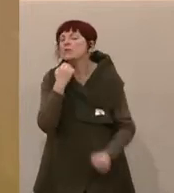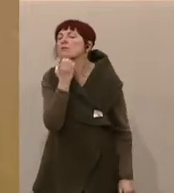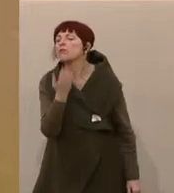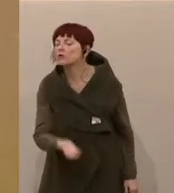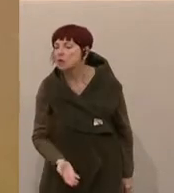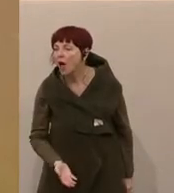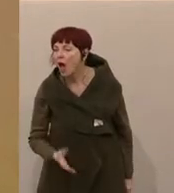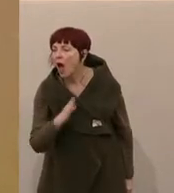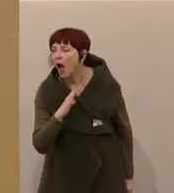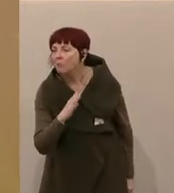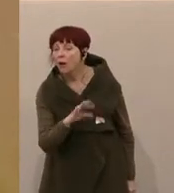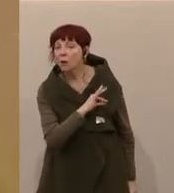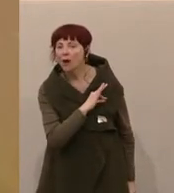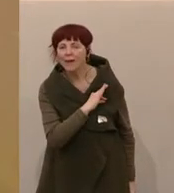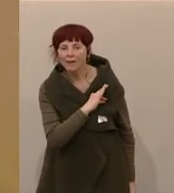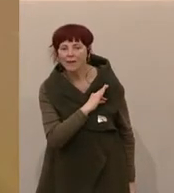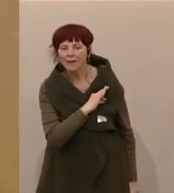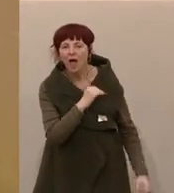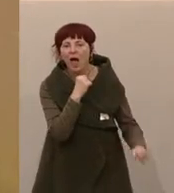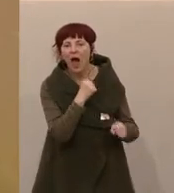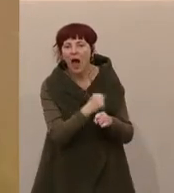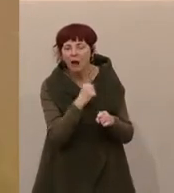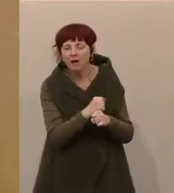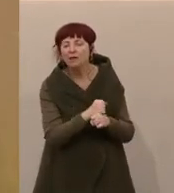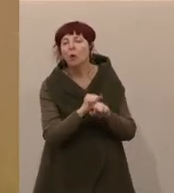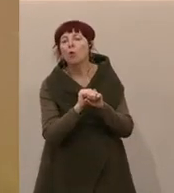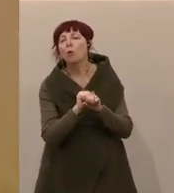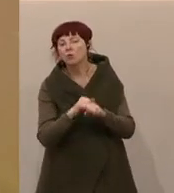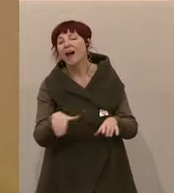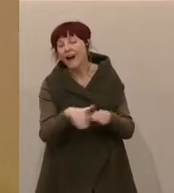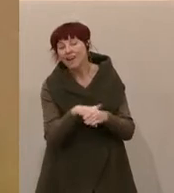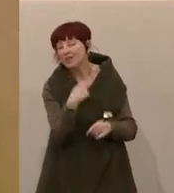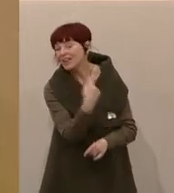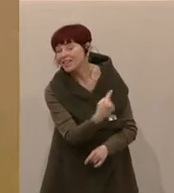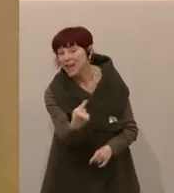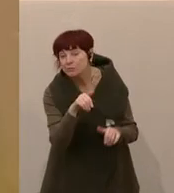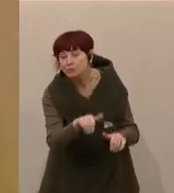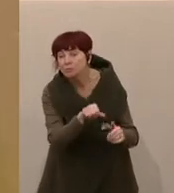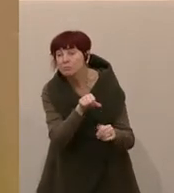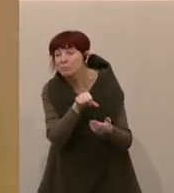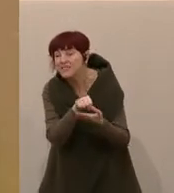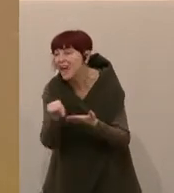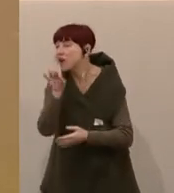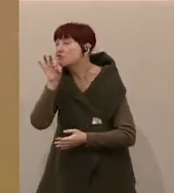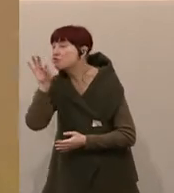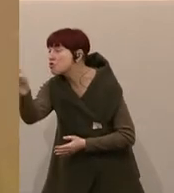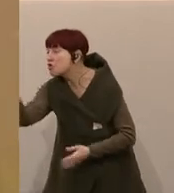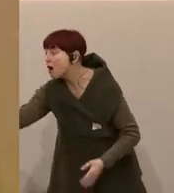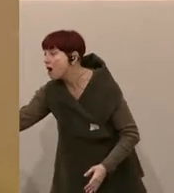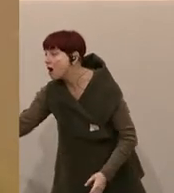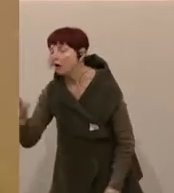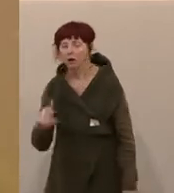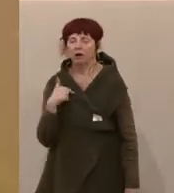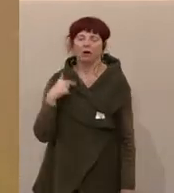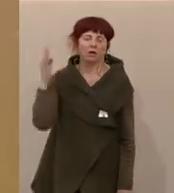die Kolleginnen und Kollegen und die Arbeiter und Angestellten zahlen müssen, dann ist das in Wirklichkeit ein schwerwiegender